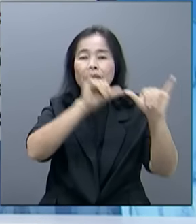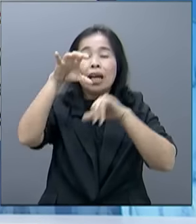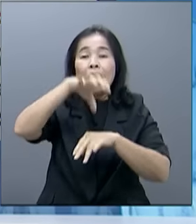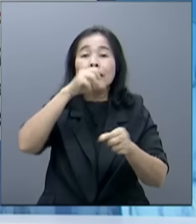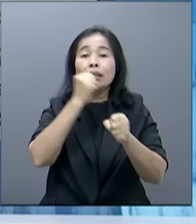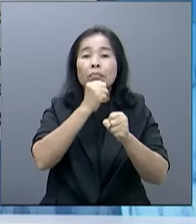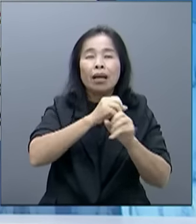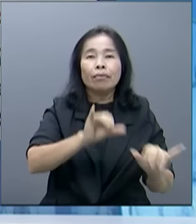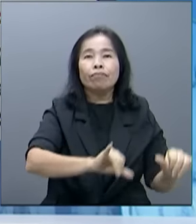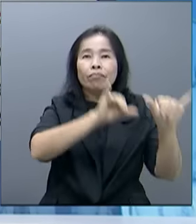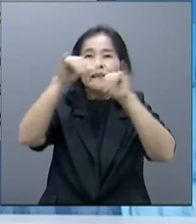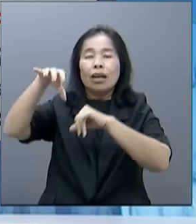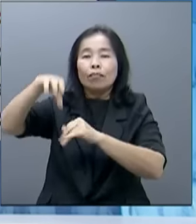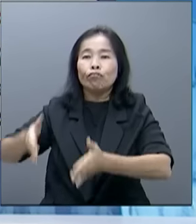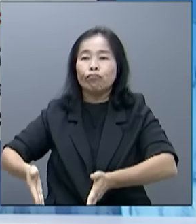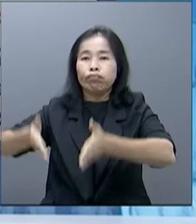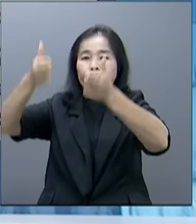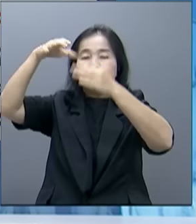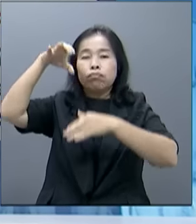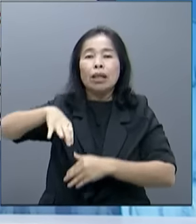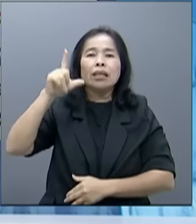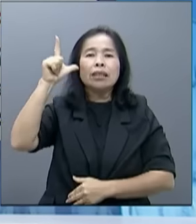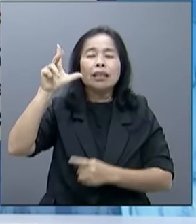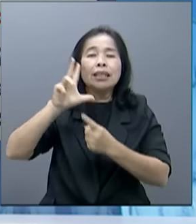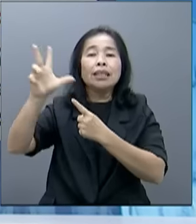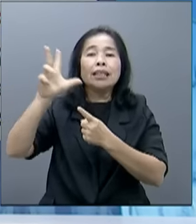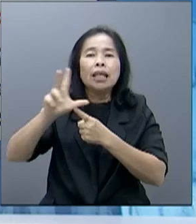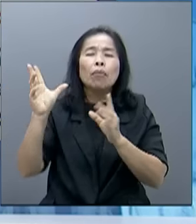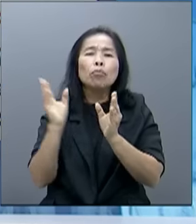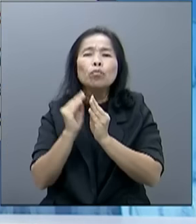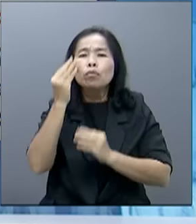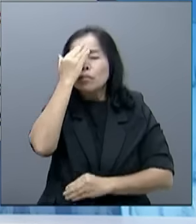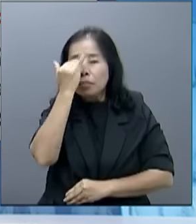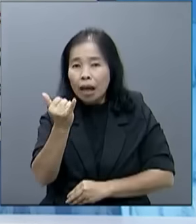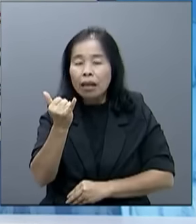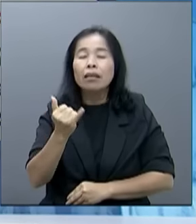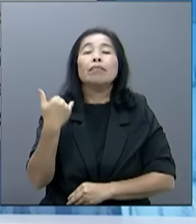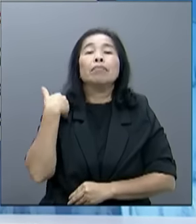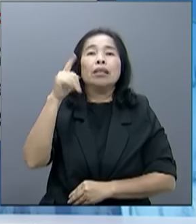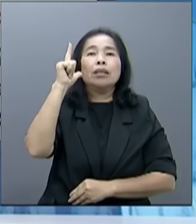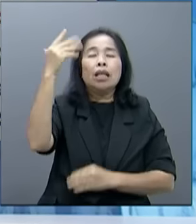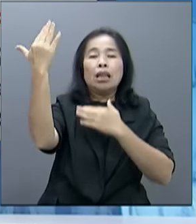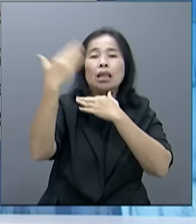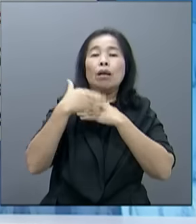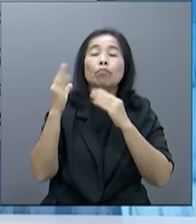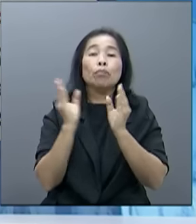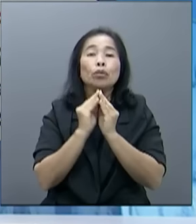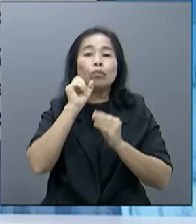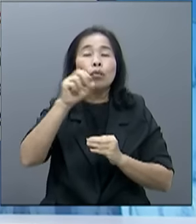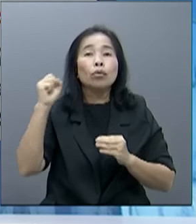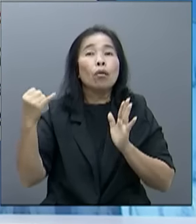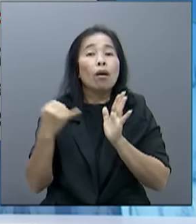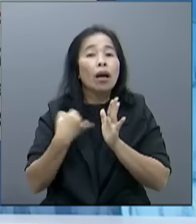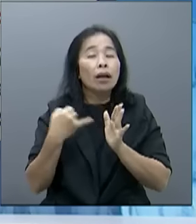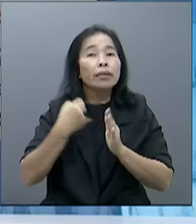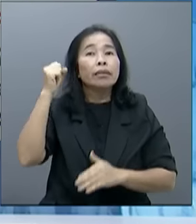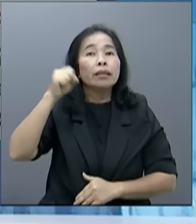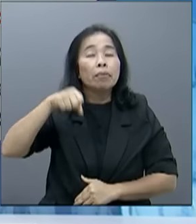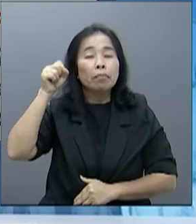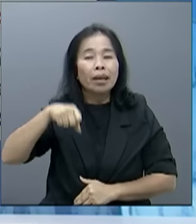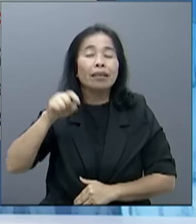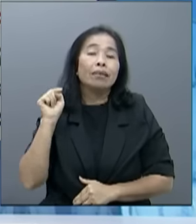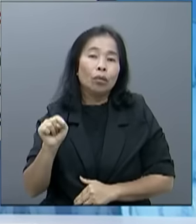อยู่ที่ตึกชินวัตร3ย้ายเพื่ออะไรเพื่อให้นายทักษิณชินวัตรเรียกประชุมสสง่ายขึ้นหรือไม่ตรงนี้แหละ